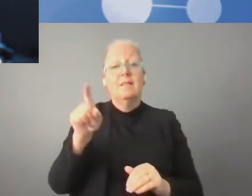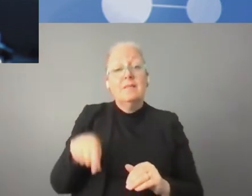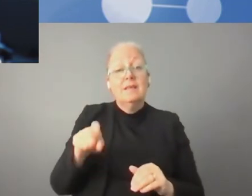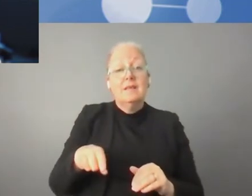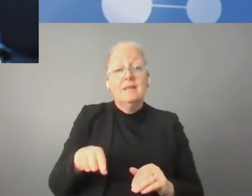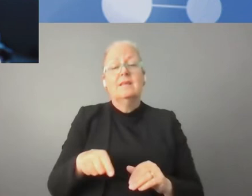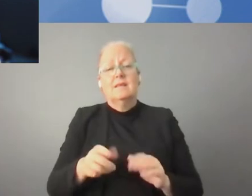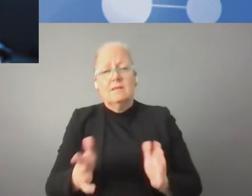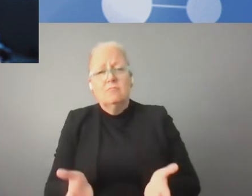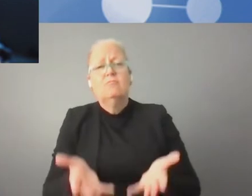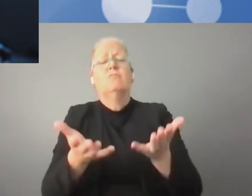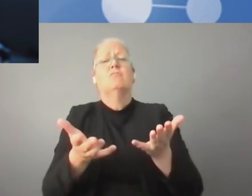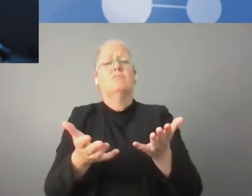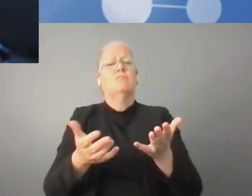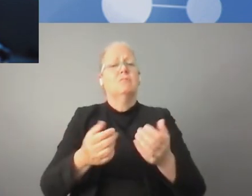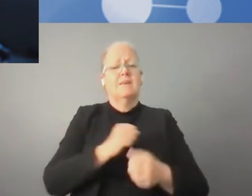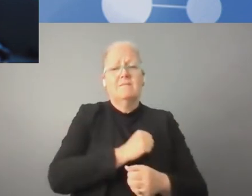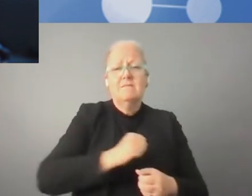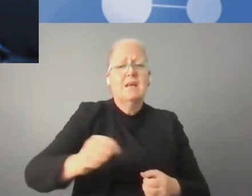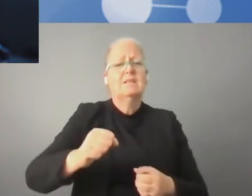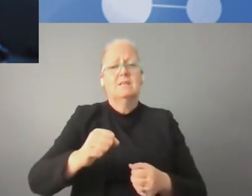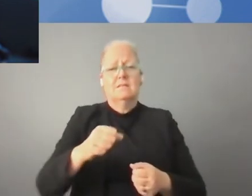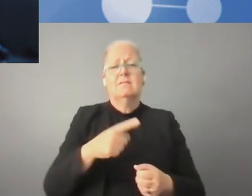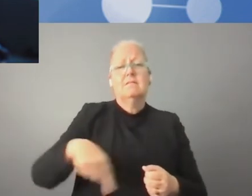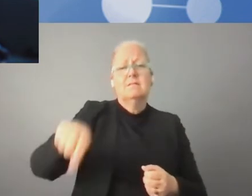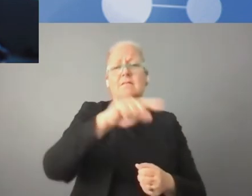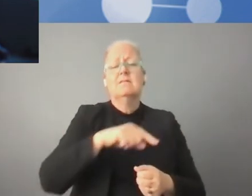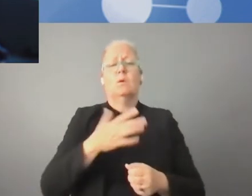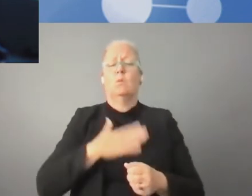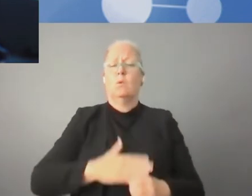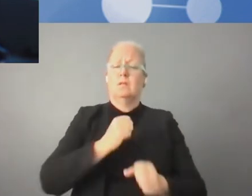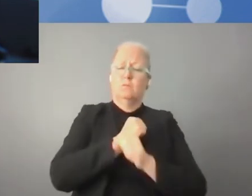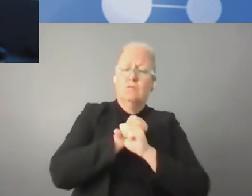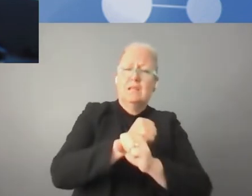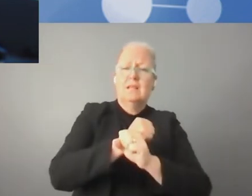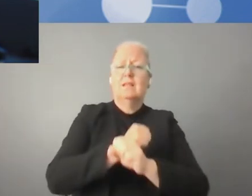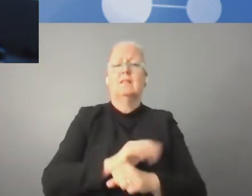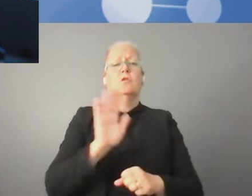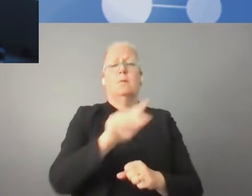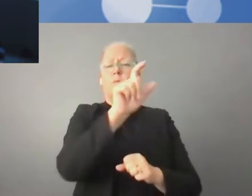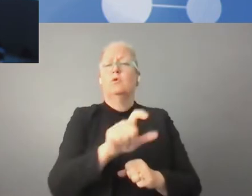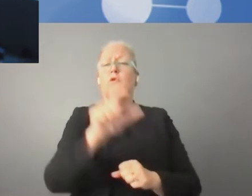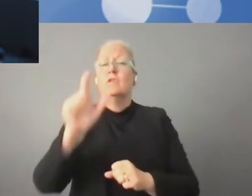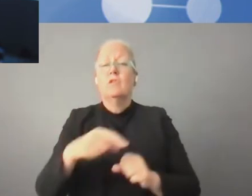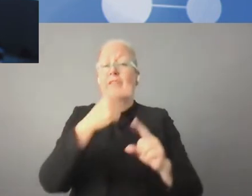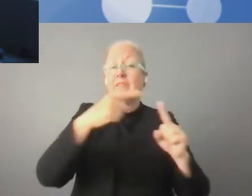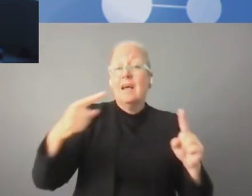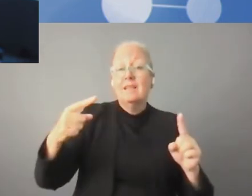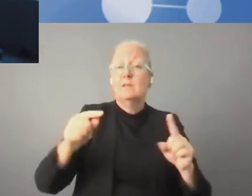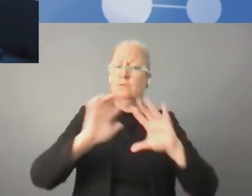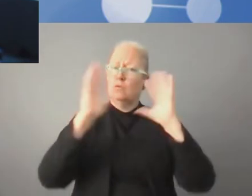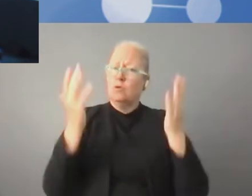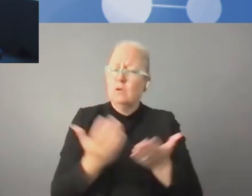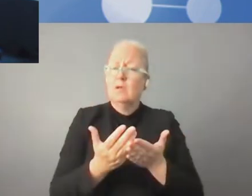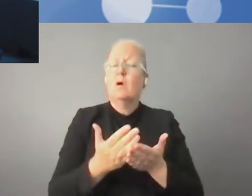知道投资是非常重要的，但是这个投资必须在公平的制度之内进行，所以这